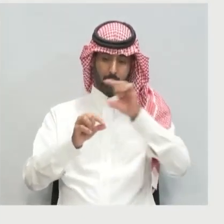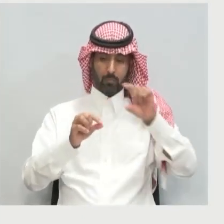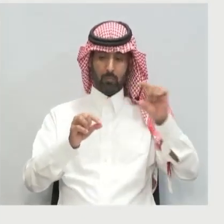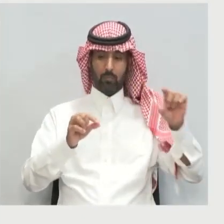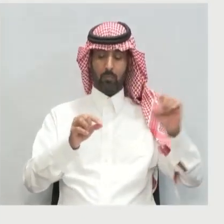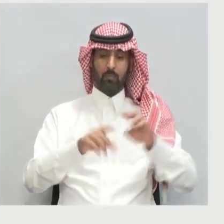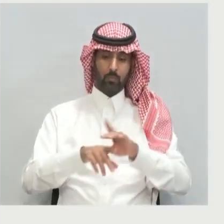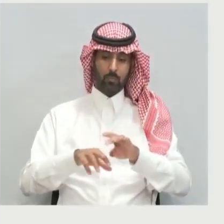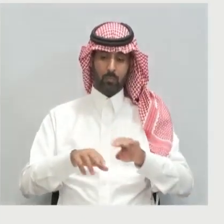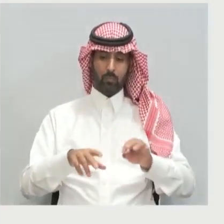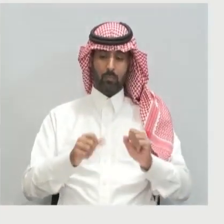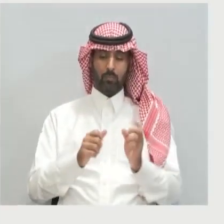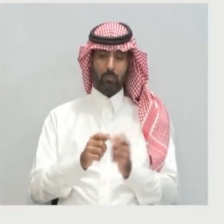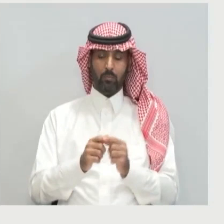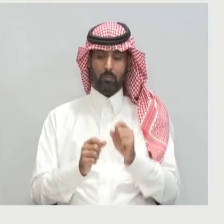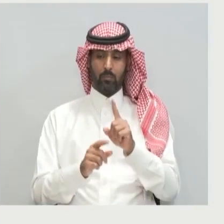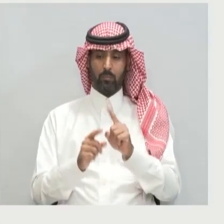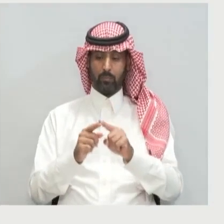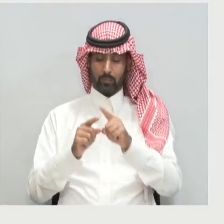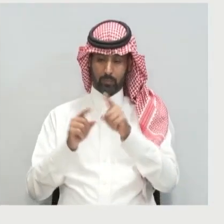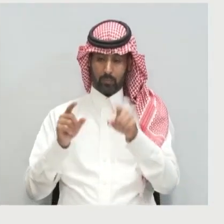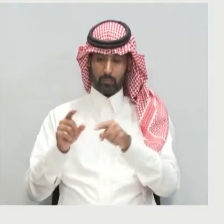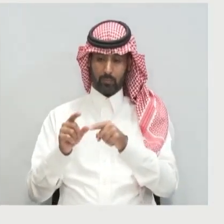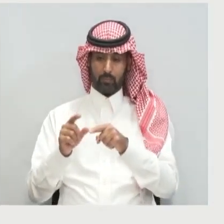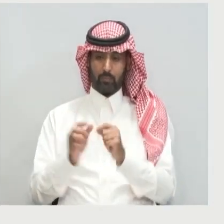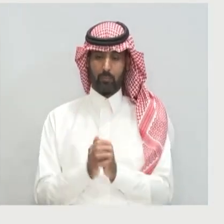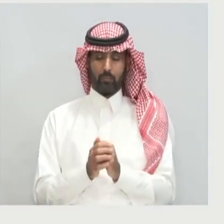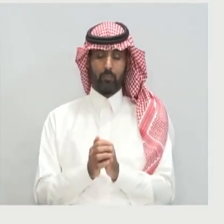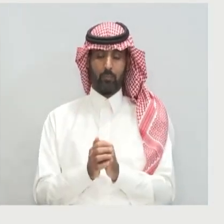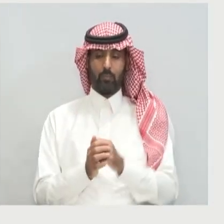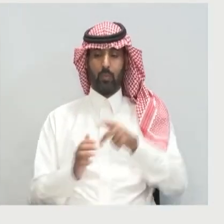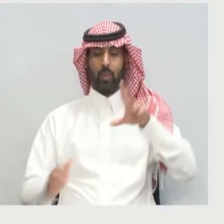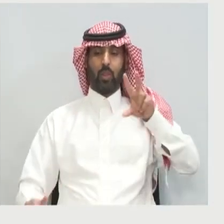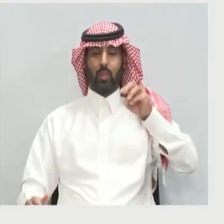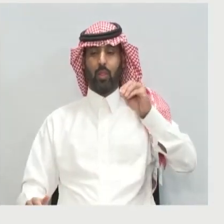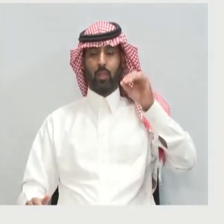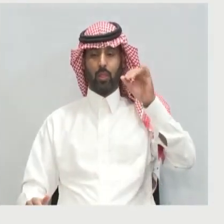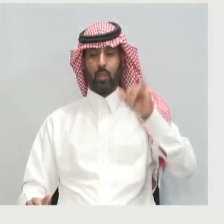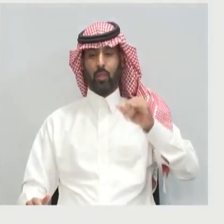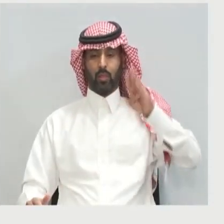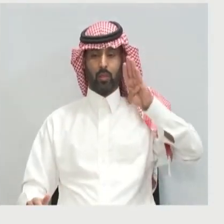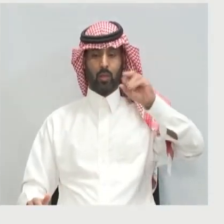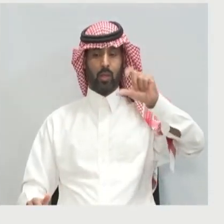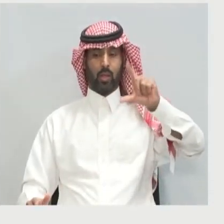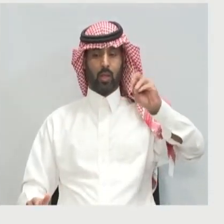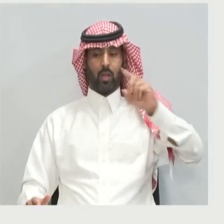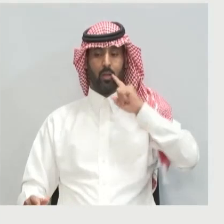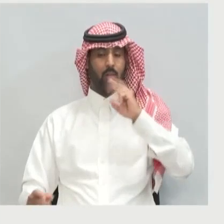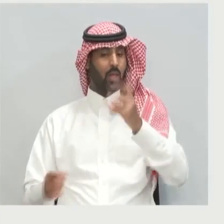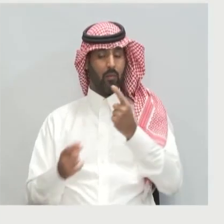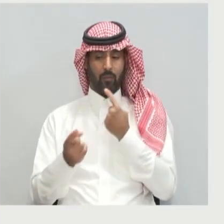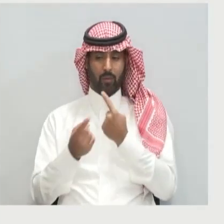الحاسب ويمكن القول بان الهيكليه تشير وتشرح هيكليه تشرح كيفيه اتصال